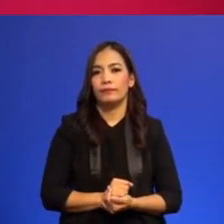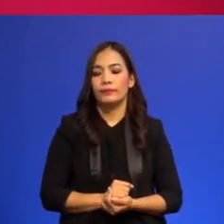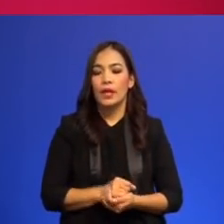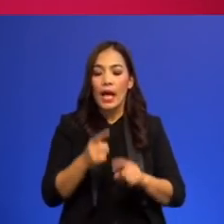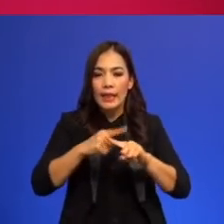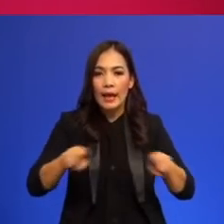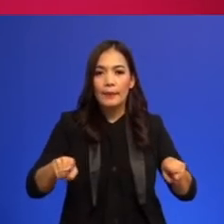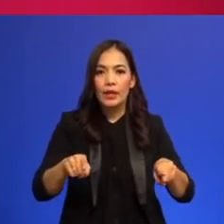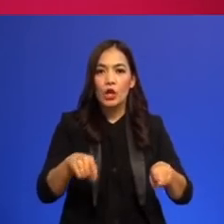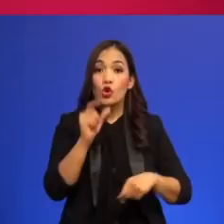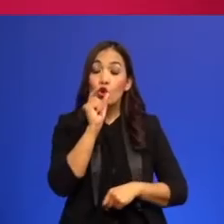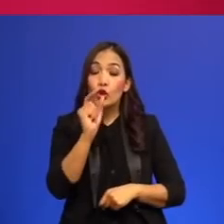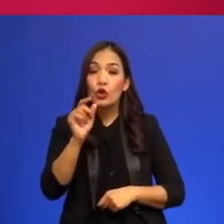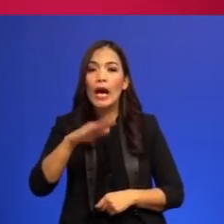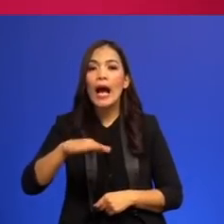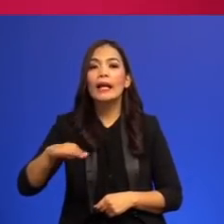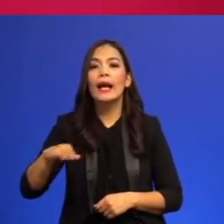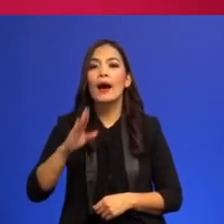Tetapi bagi anak muda,